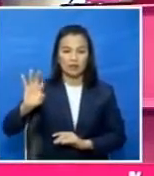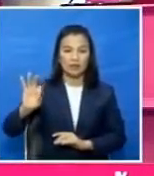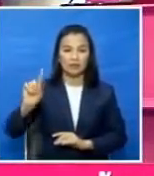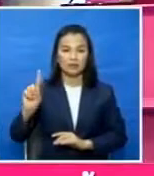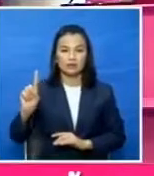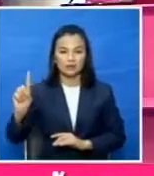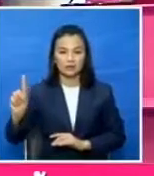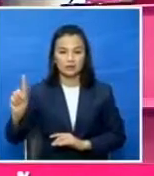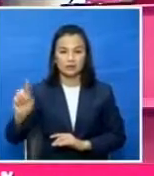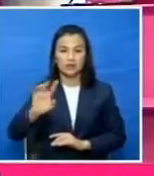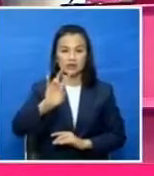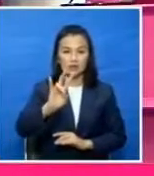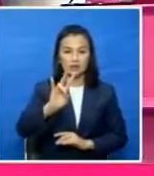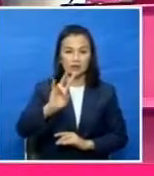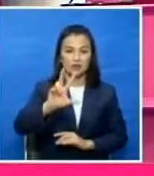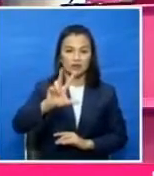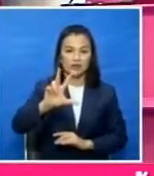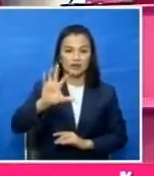7398911